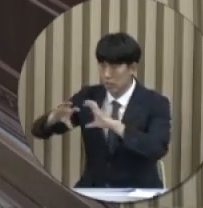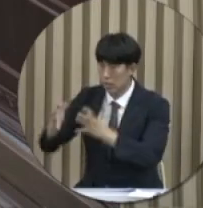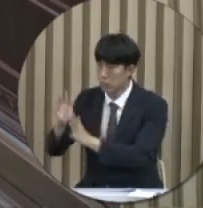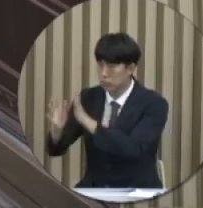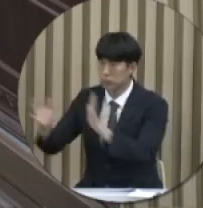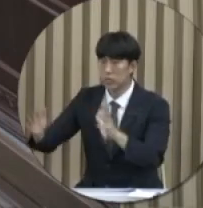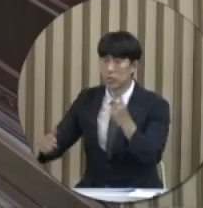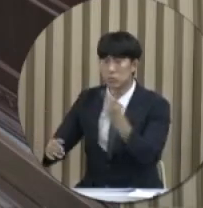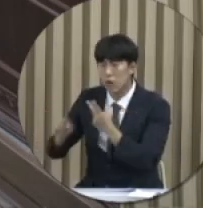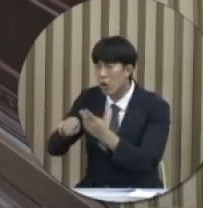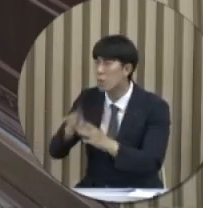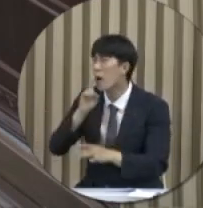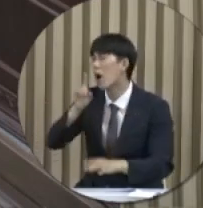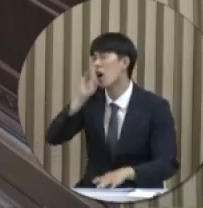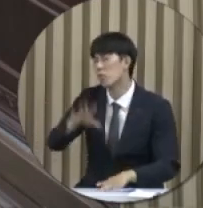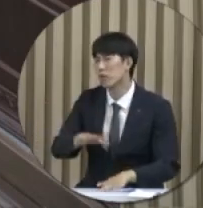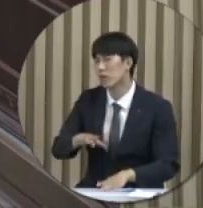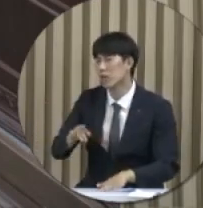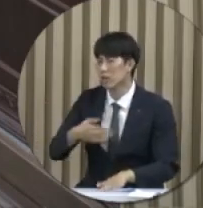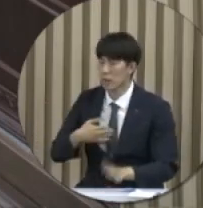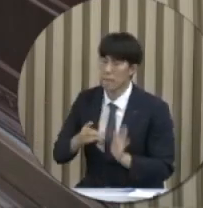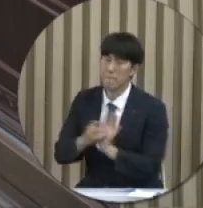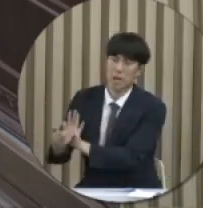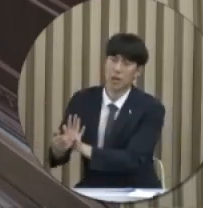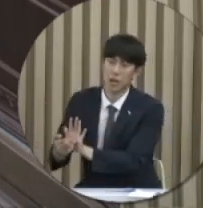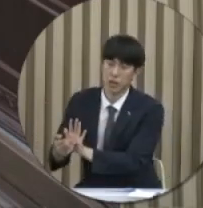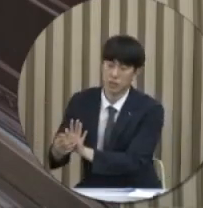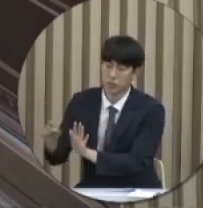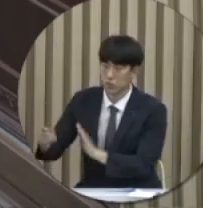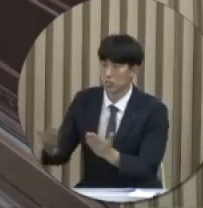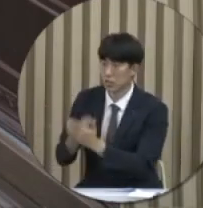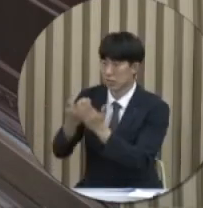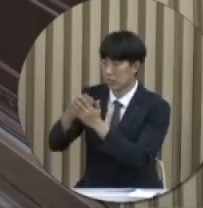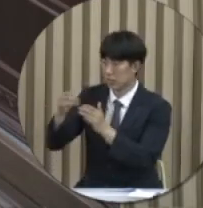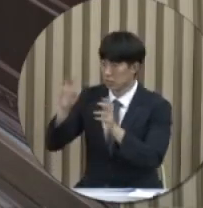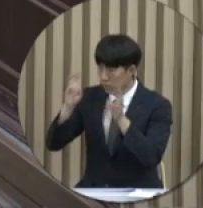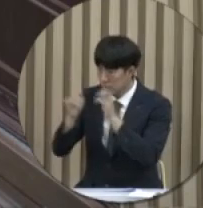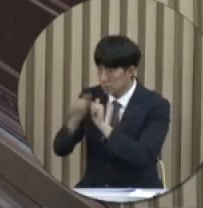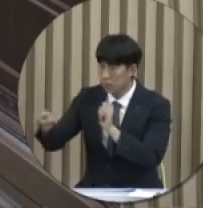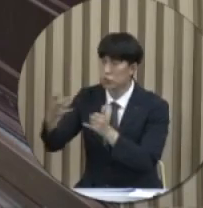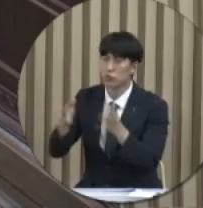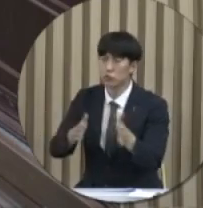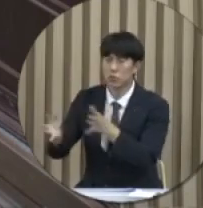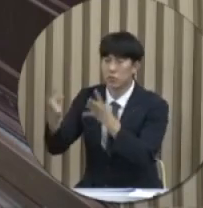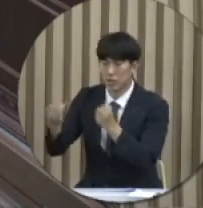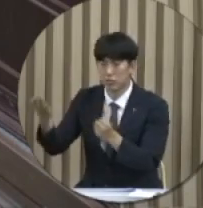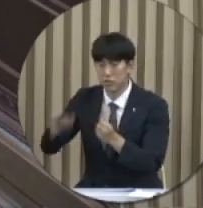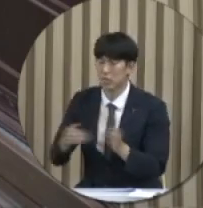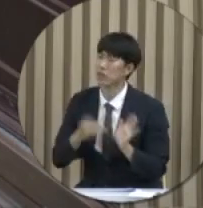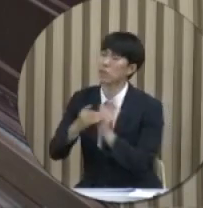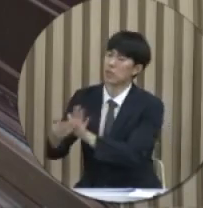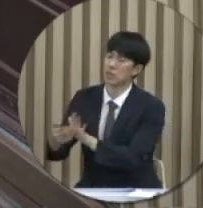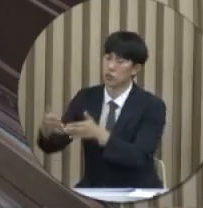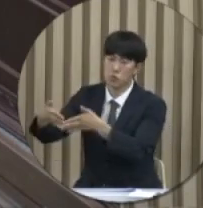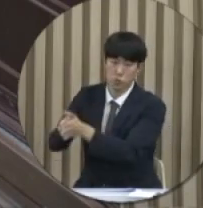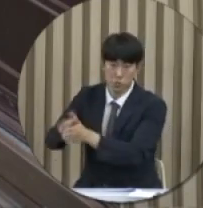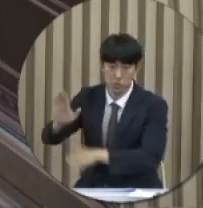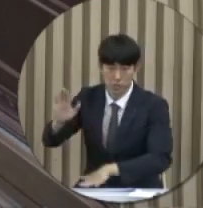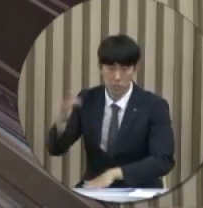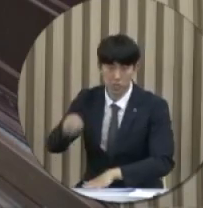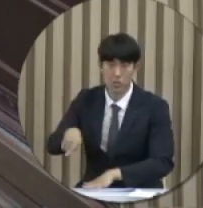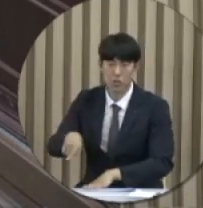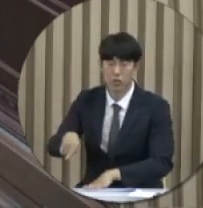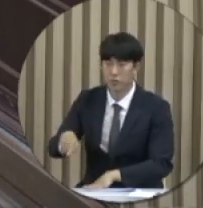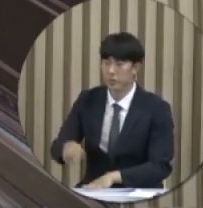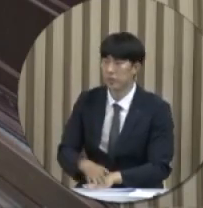되냐 해서 브레이크를 걸기 시작한 겁니다. 그 개발업자는 많이 준비를 했었겠죠. 그래서 중단이 되면서 저희가